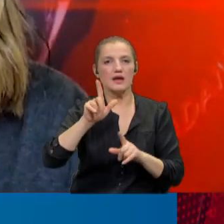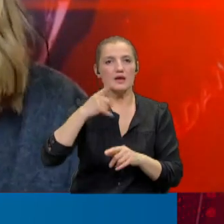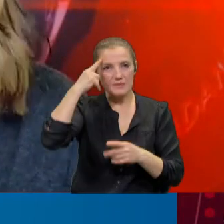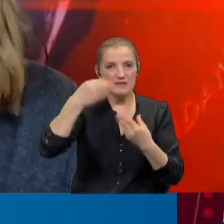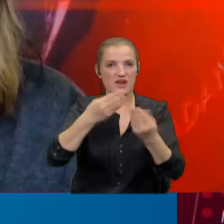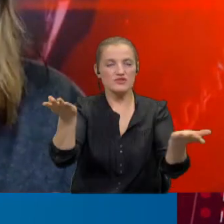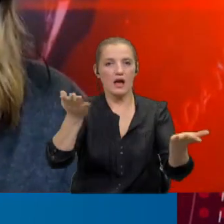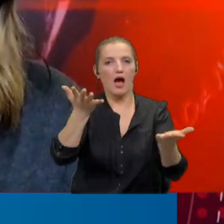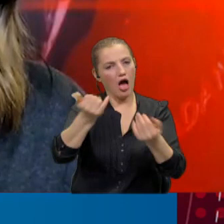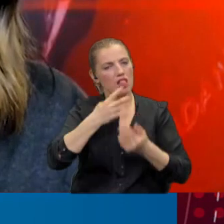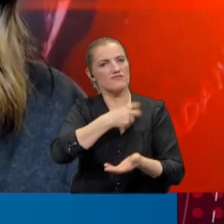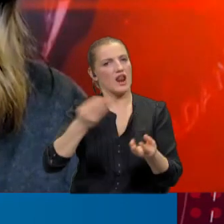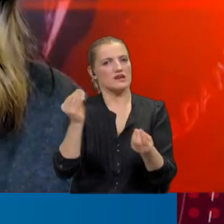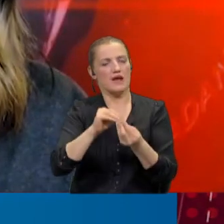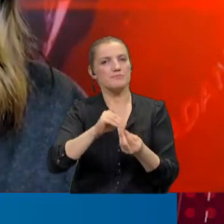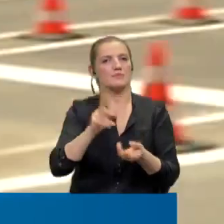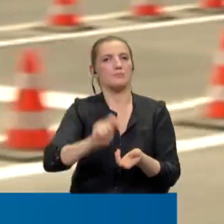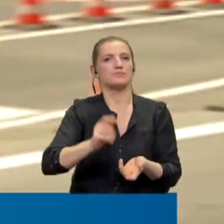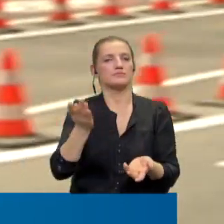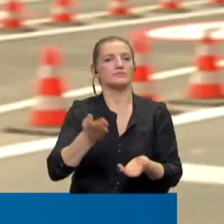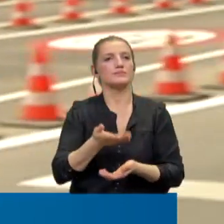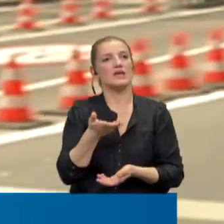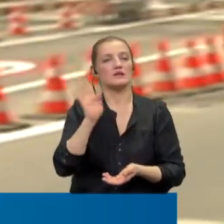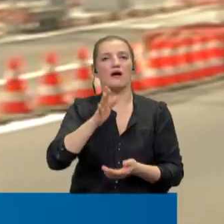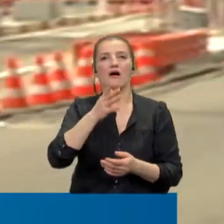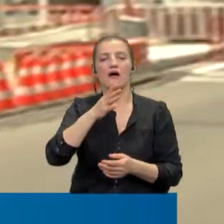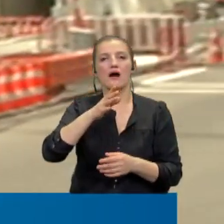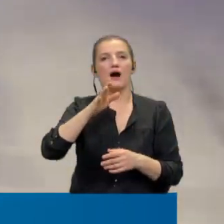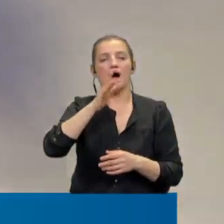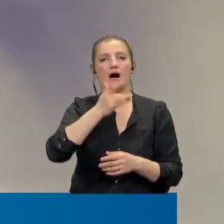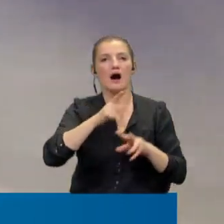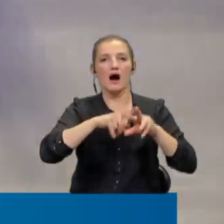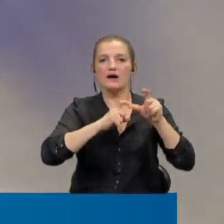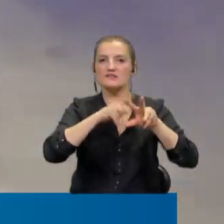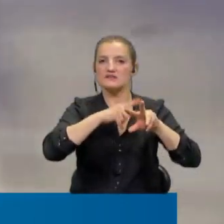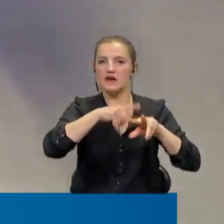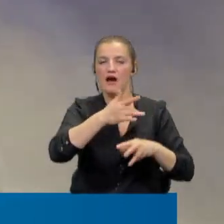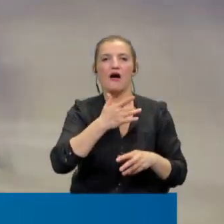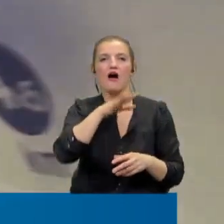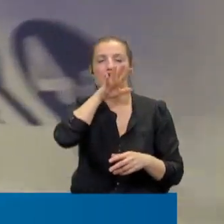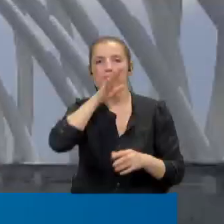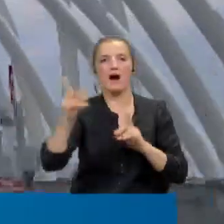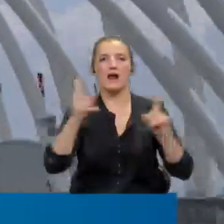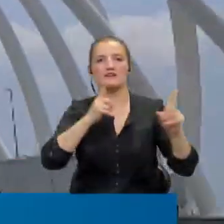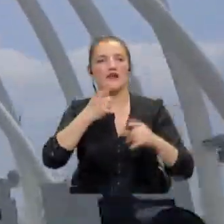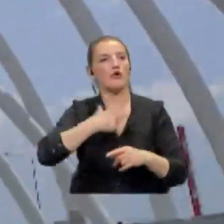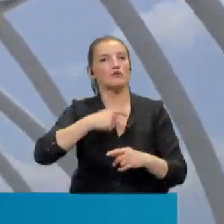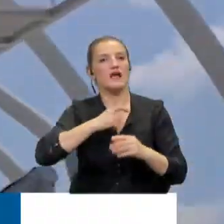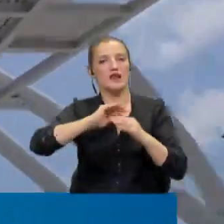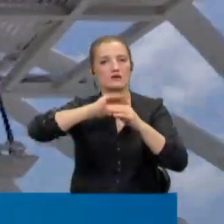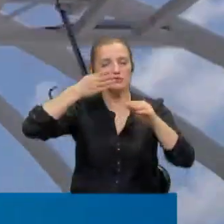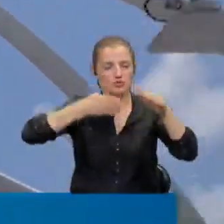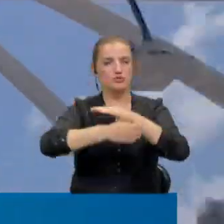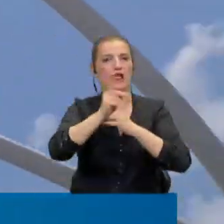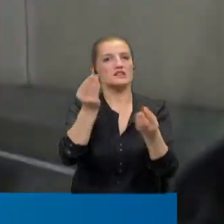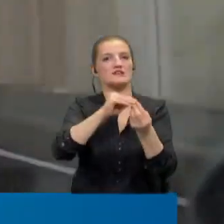verecek sinyal ver bir yapsam mı al parayı Asya ve Avrupa arasında bir başka yol özel sektöre yaptırılan işletilen Avrasya